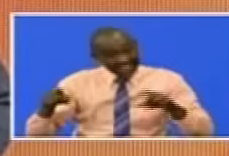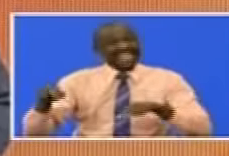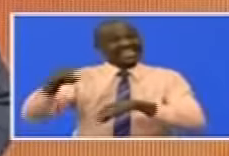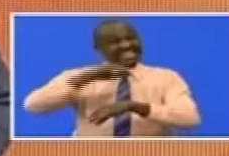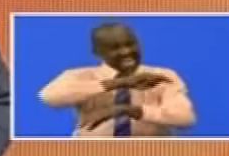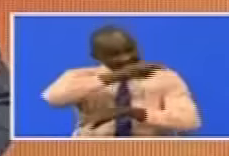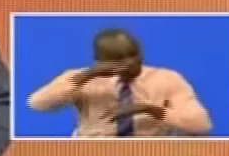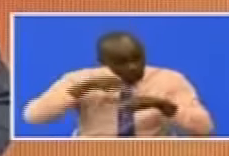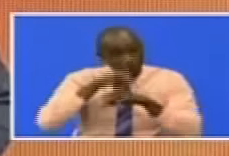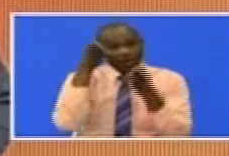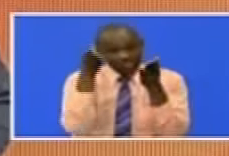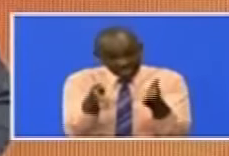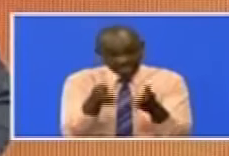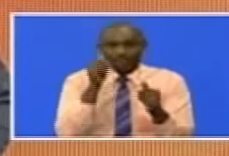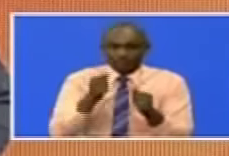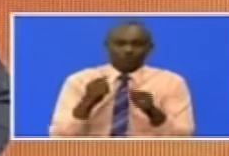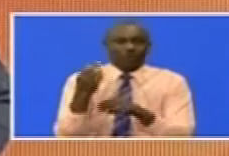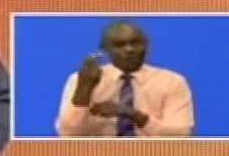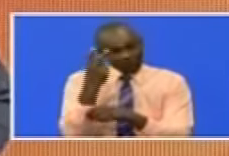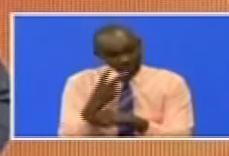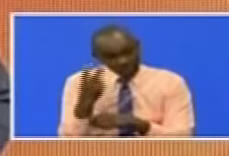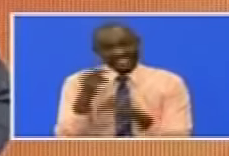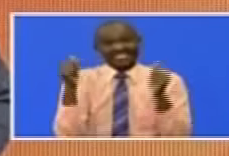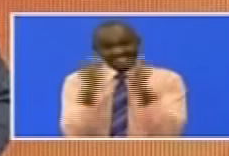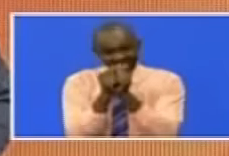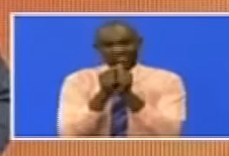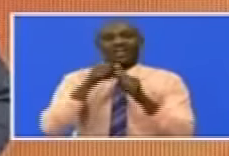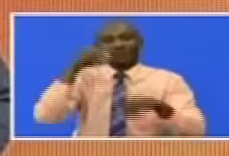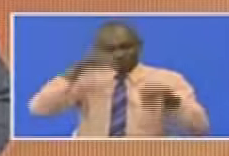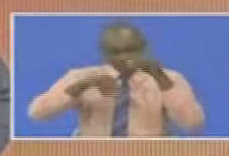utafanyika tarehe 10 mwezi Februari. Hii hapa orodha yenyewe.